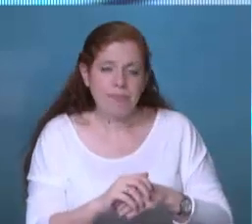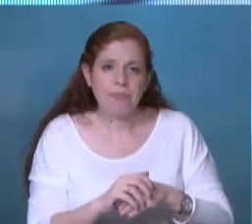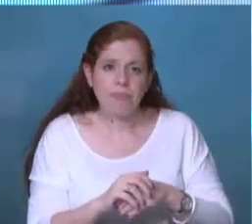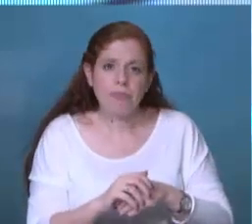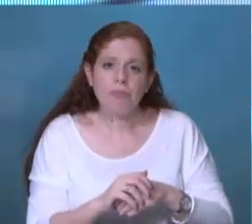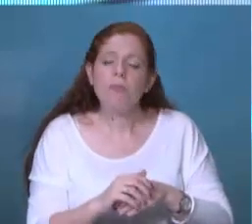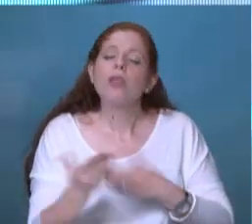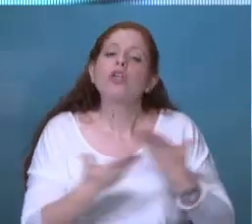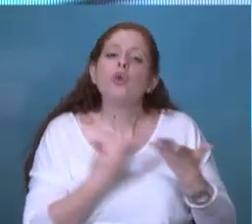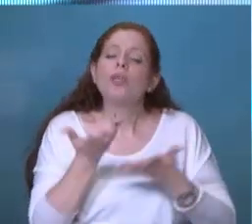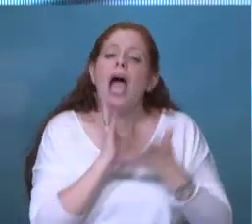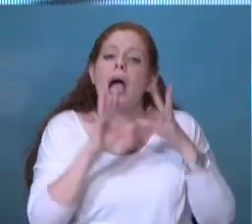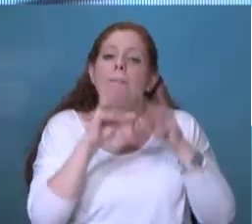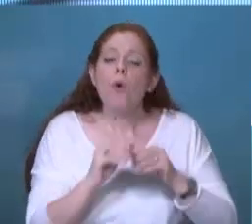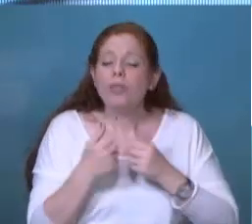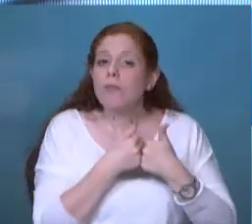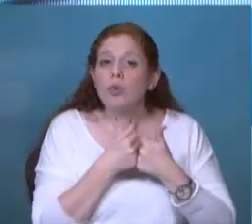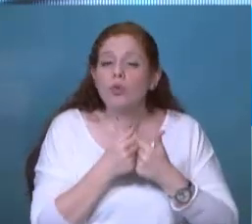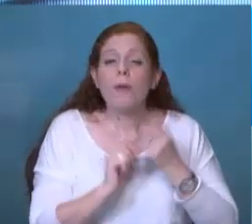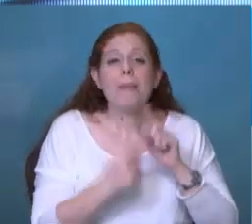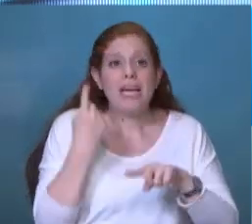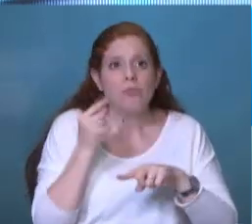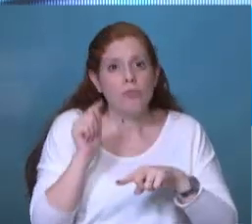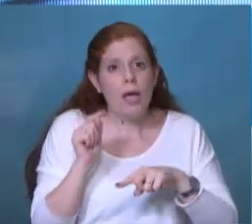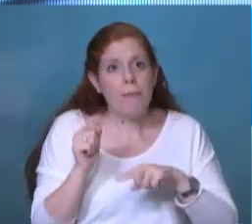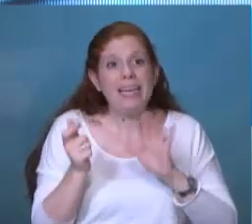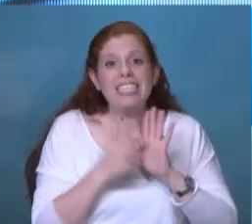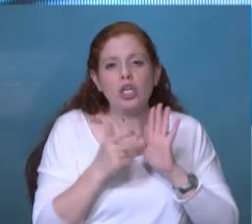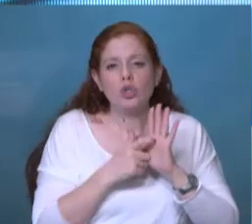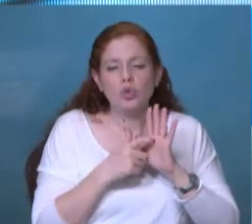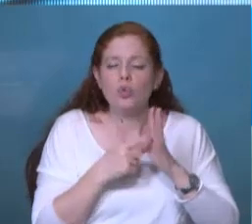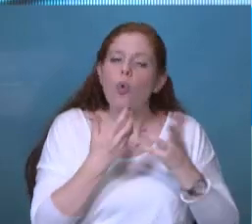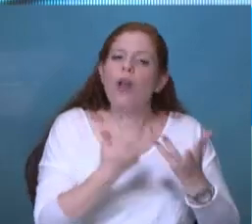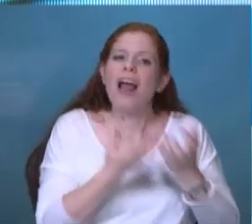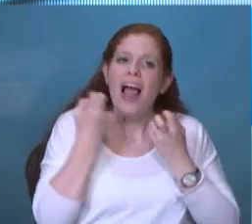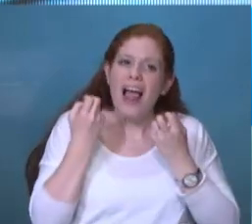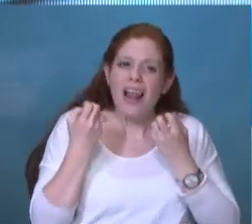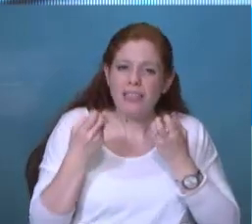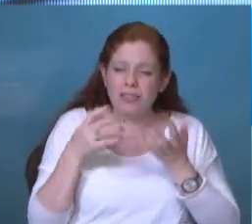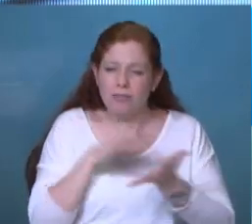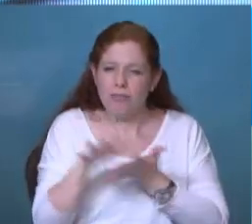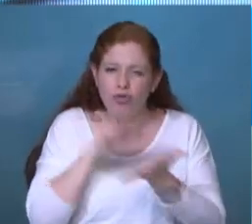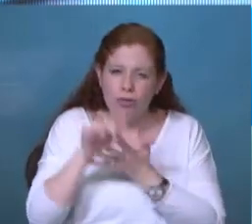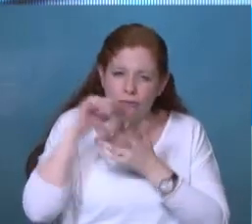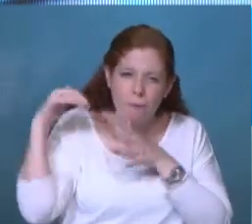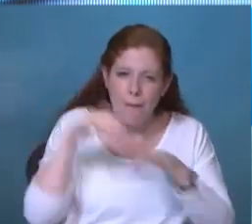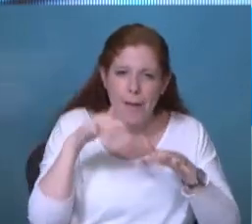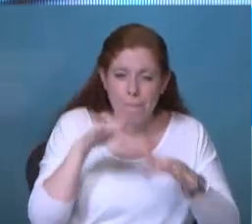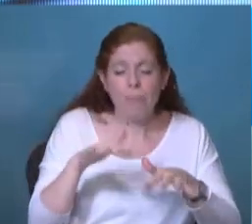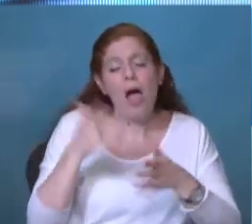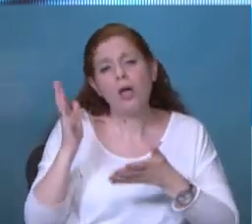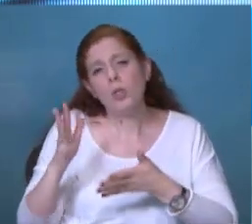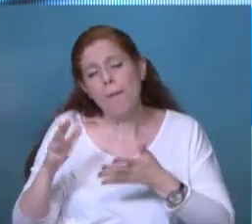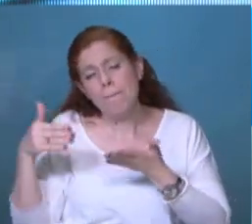שירותי הכבאות התמודדו לאחרונה עם כמה מקרים שבהם נדרשו לחלץ לכודים משטף מים זורמים, בהם האסון בנחל צפית,